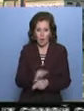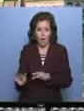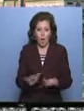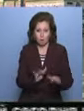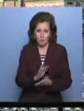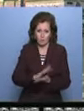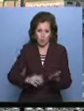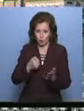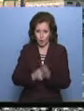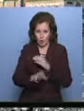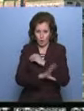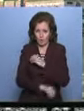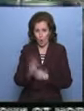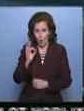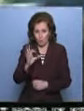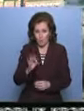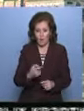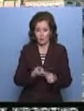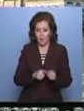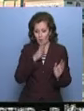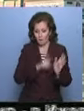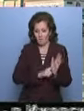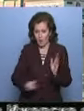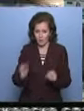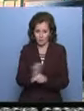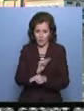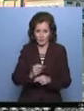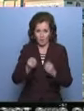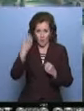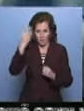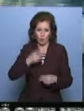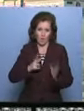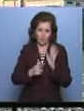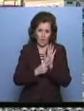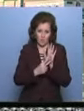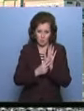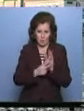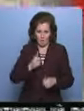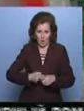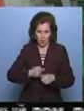до конца октября. За это время в порядок приведут светофоры на 8 перекрестках города.